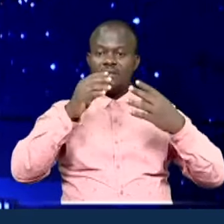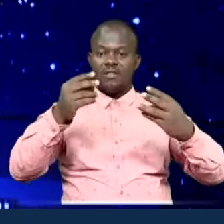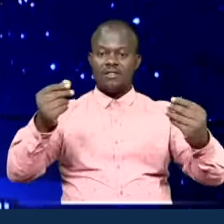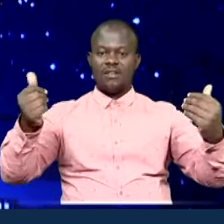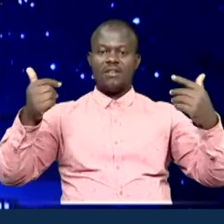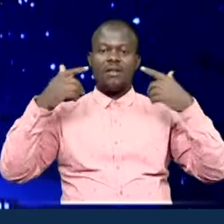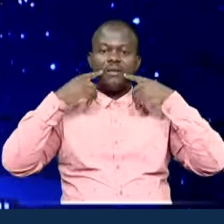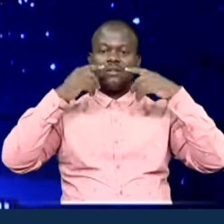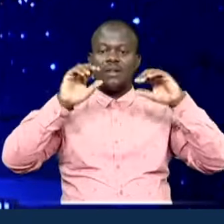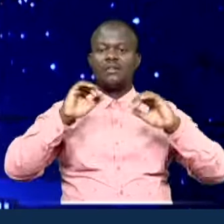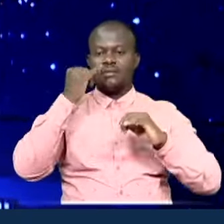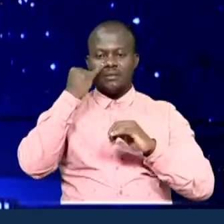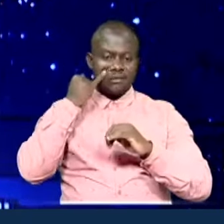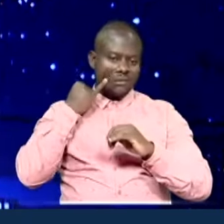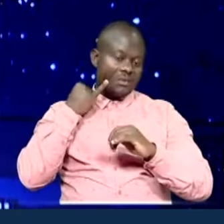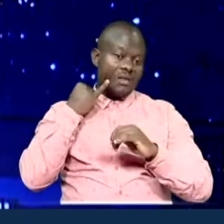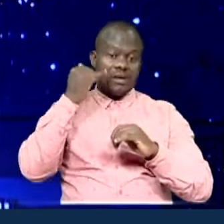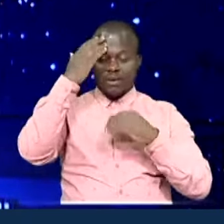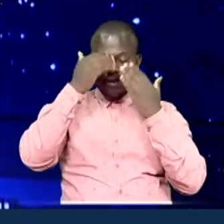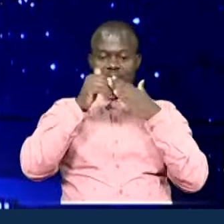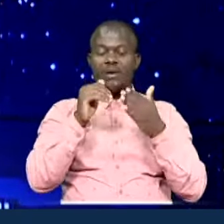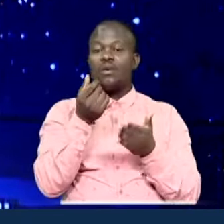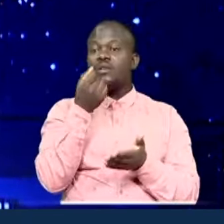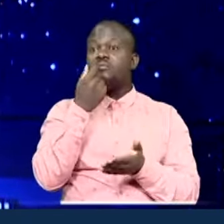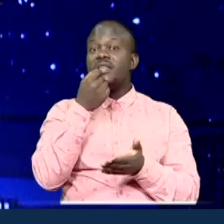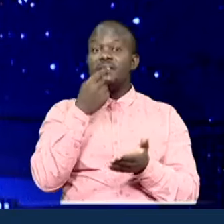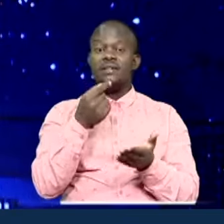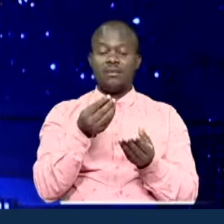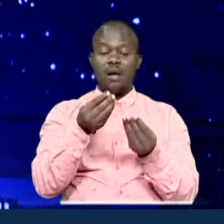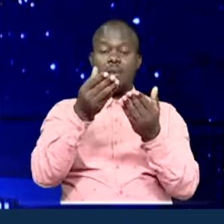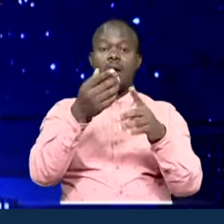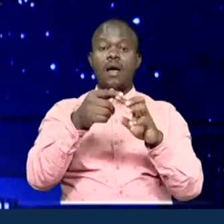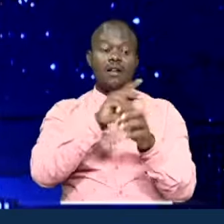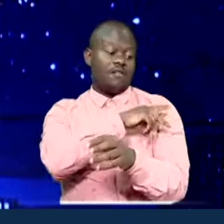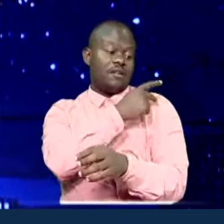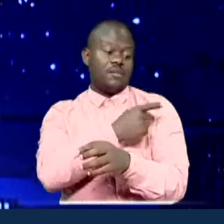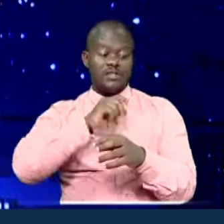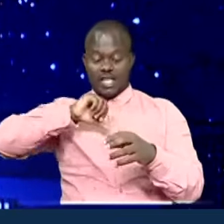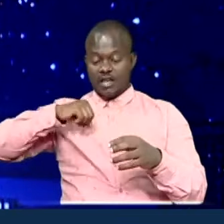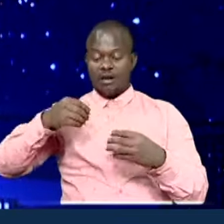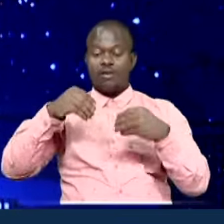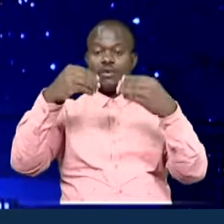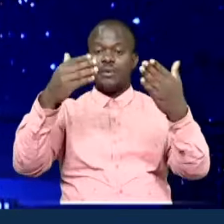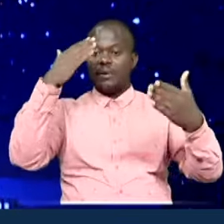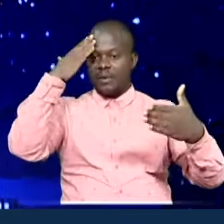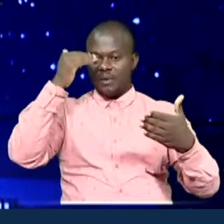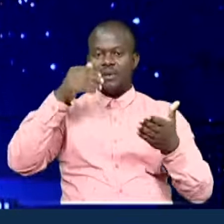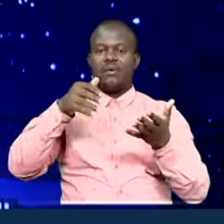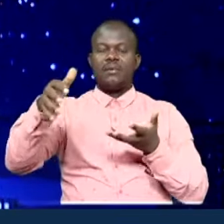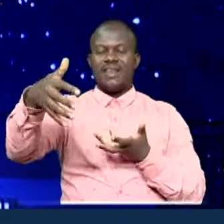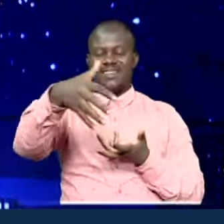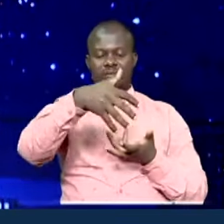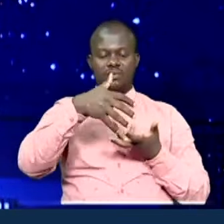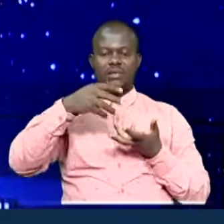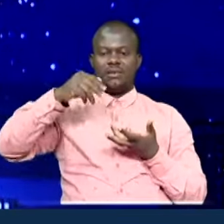ngo bakomerewe no kuba hari imiti bandikirwa ariko za farumasi zikayibima ngo kuko ngo baba barayiranguye